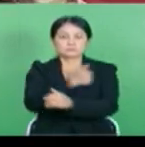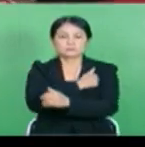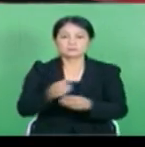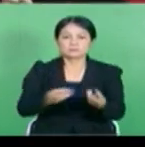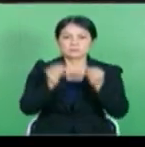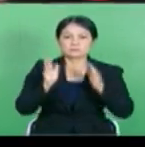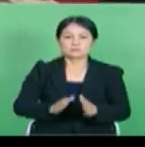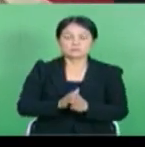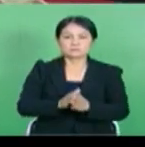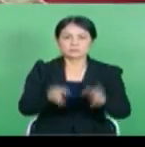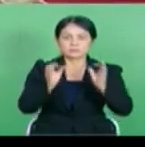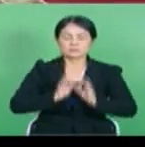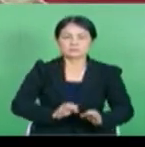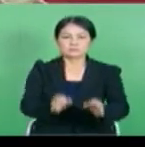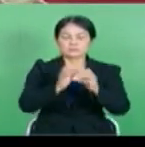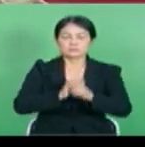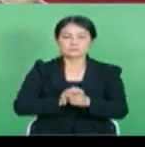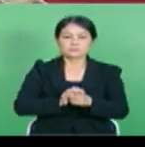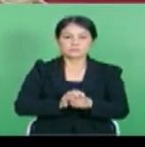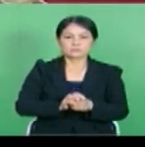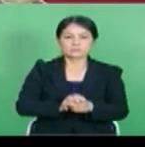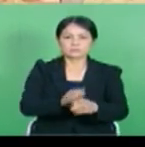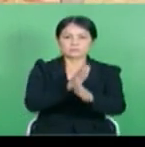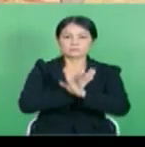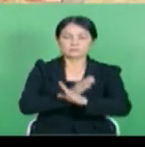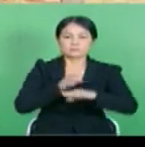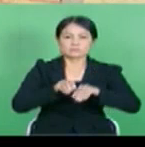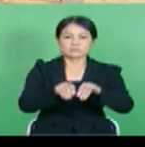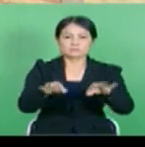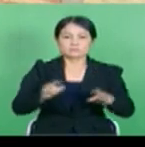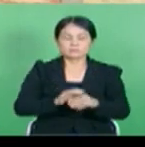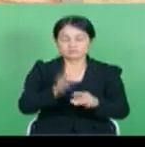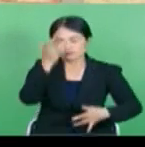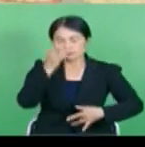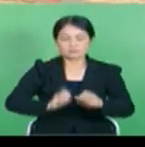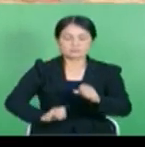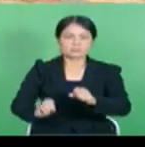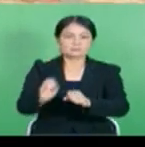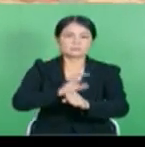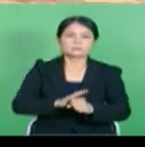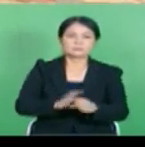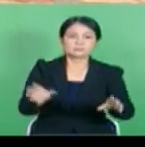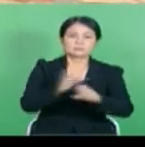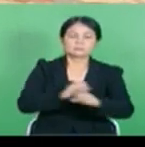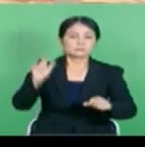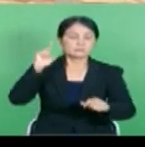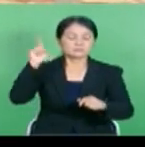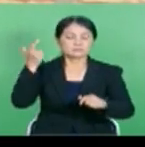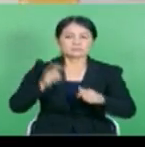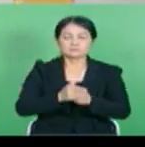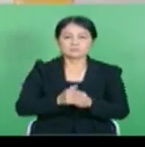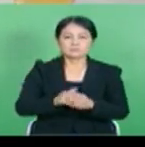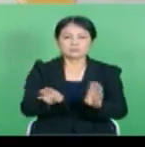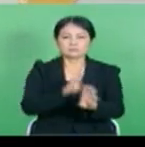ដ្ឋមន្ត្រីដែលបានចាត់វិធានការចាត់ទប់ស្កាត់ការរីករាលដាលនៃជំងឺ COVID-19 បានយ៉ាងជោគជ័យ